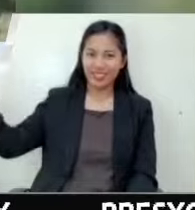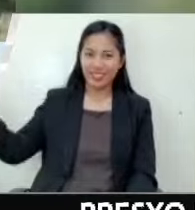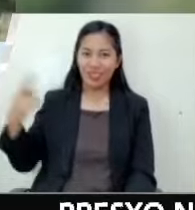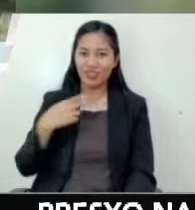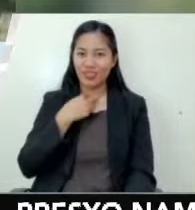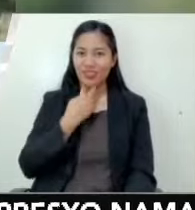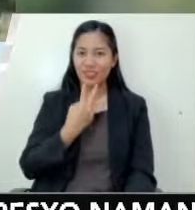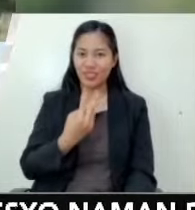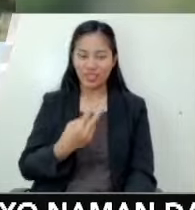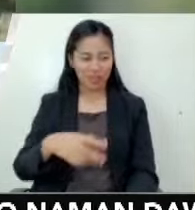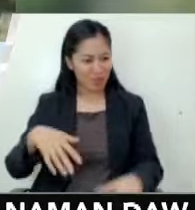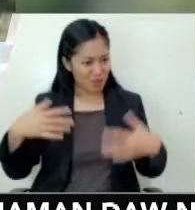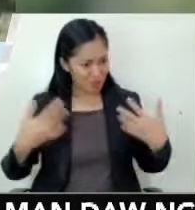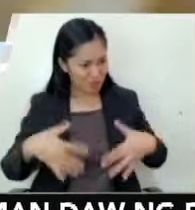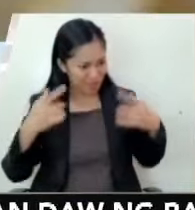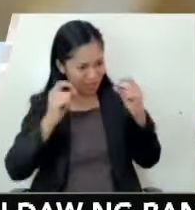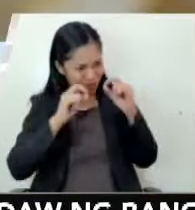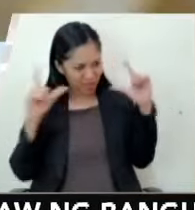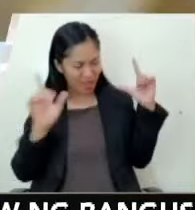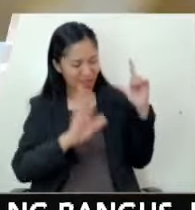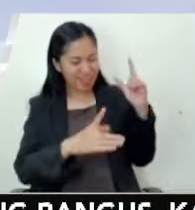Nakakagulat ka naman eh.